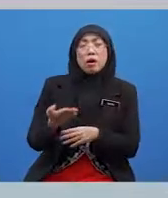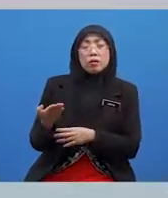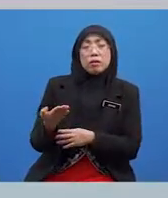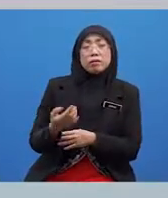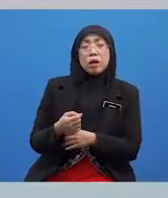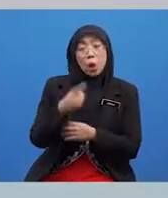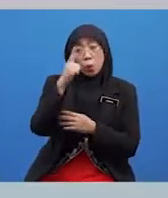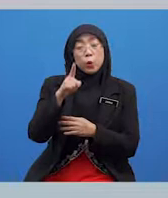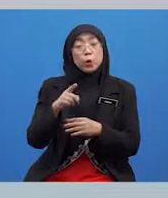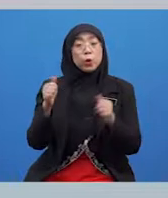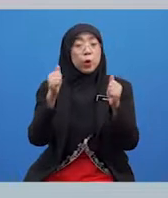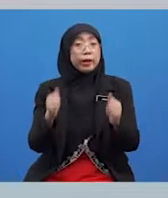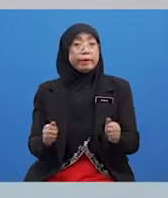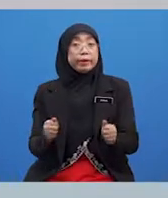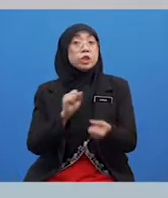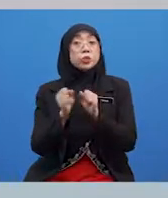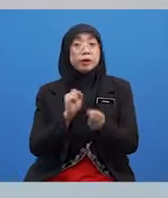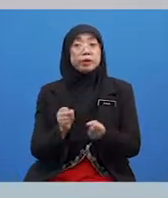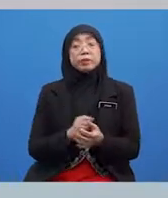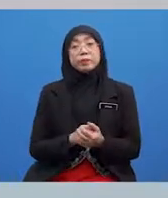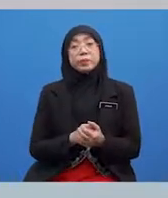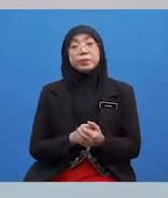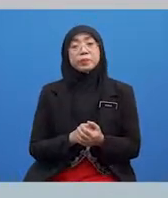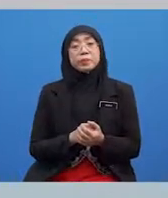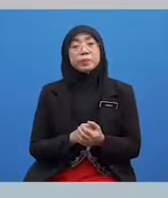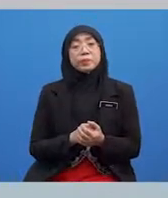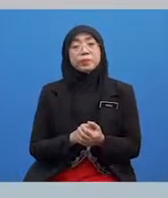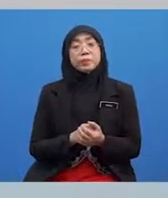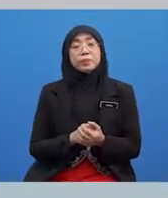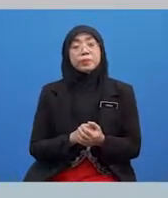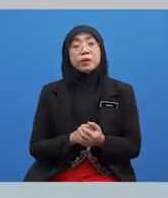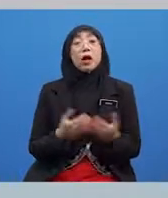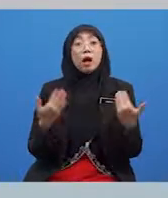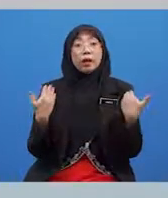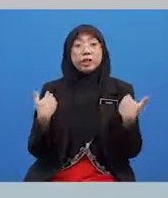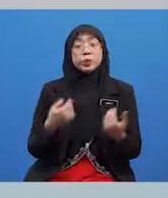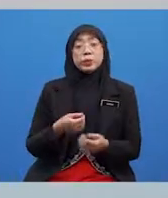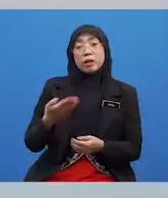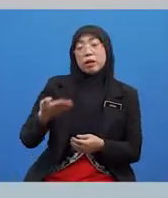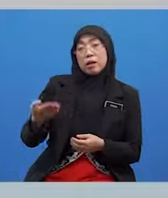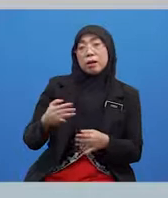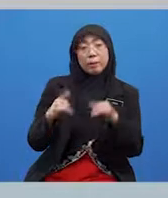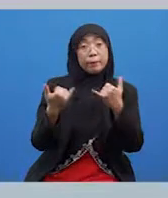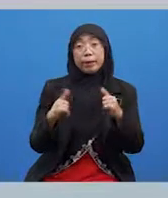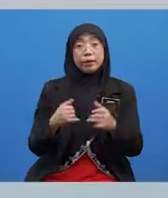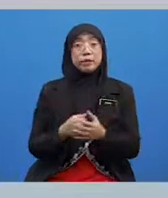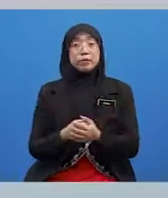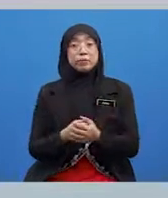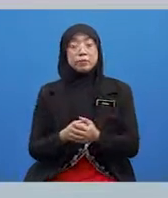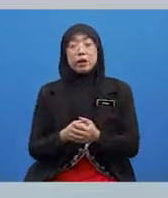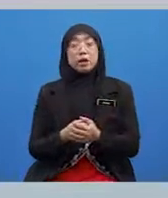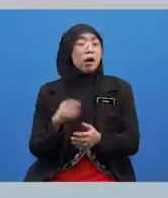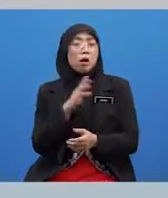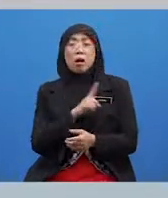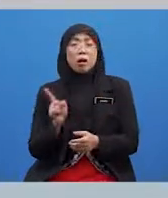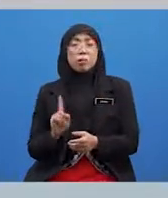ketiga, merupakan kemampuan individu atau atlet membuat pergerakan yang